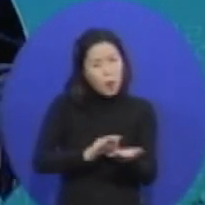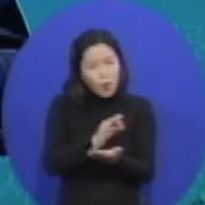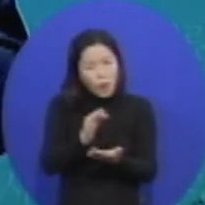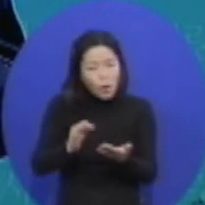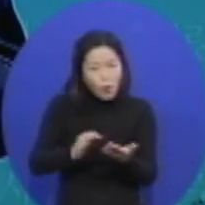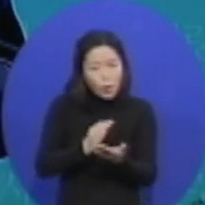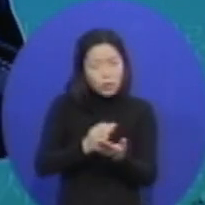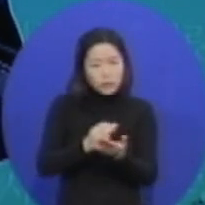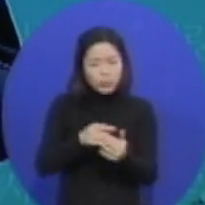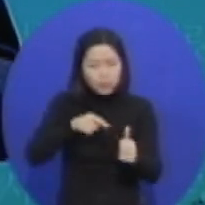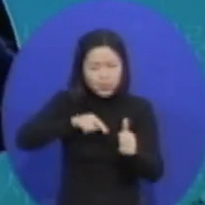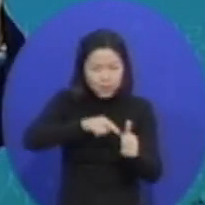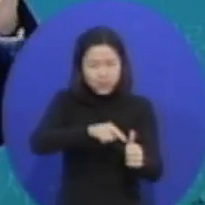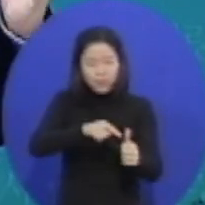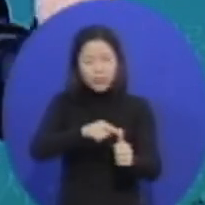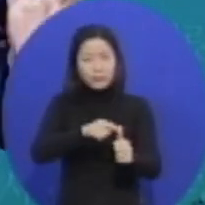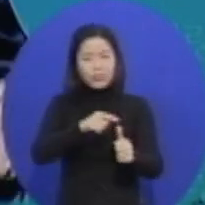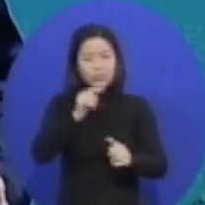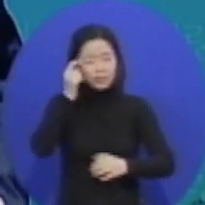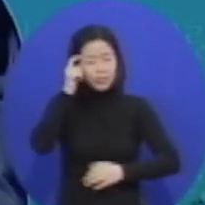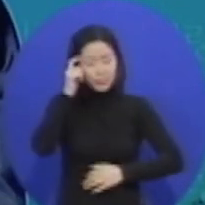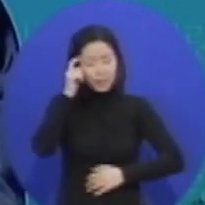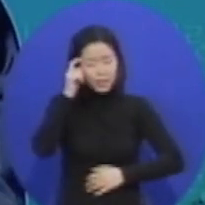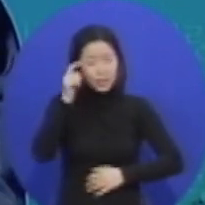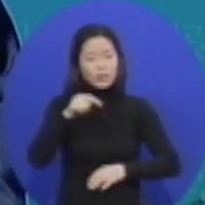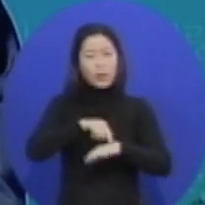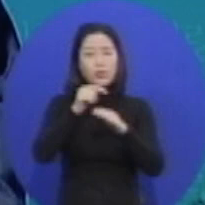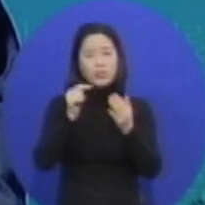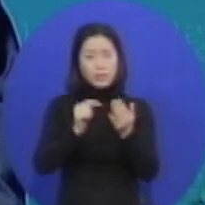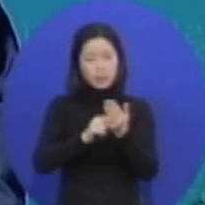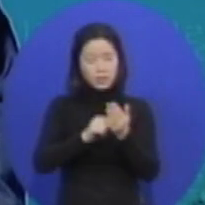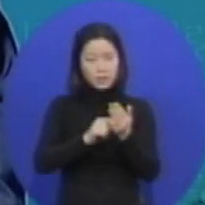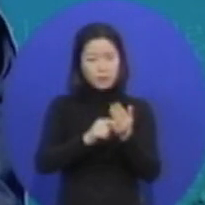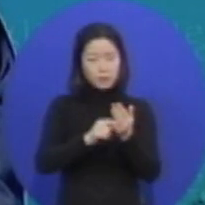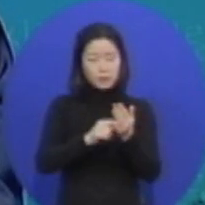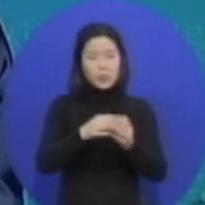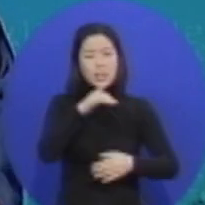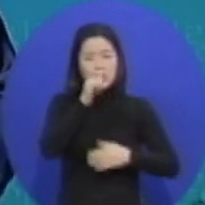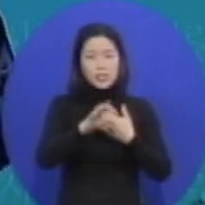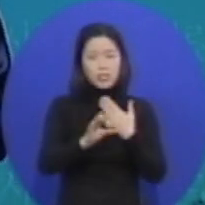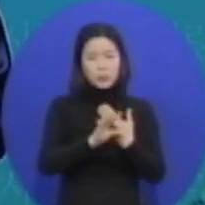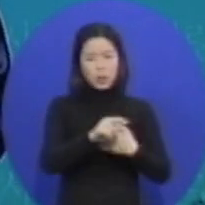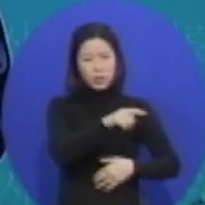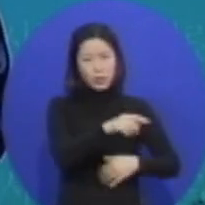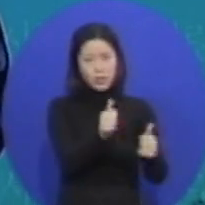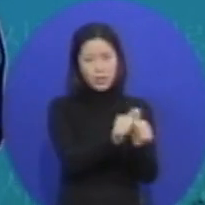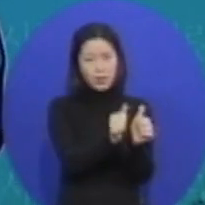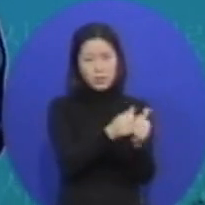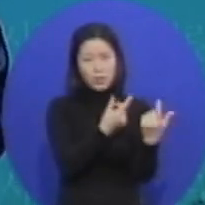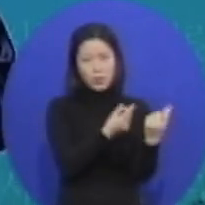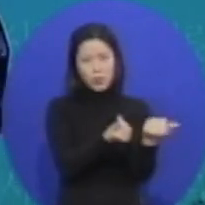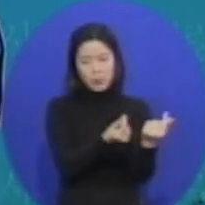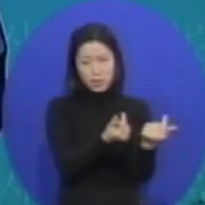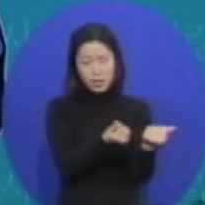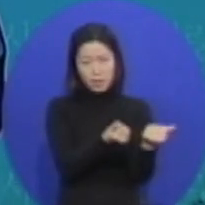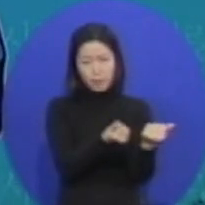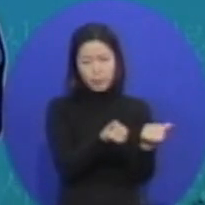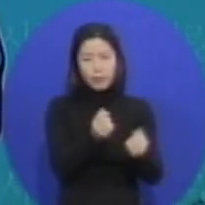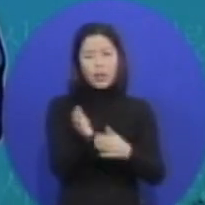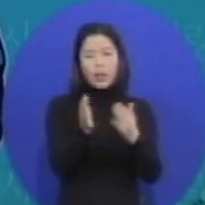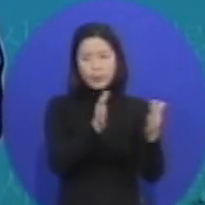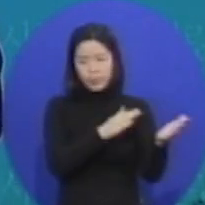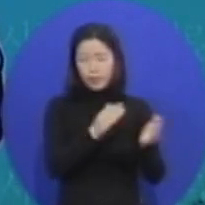이런 생각이 드시는 분들은 바리새인 시몬의 가까우신 거예요 이 향유를 부은 여인과 가까움